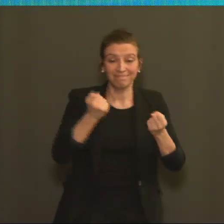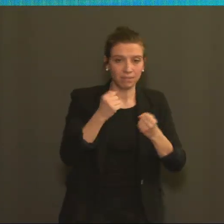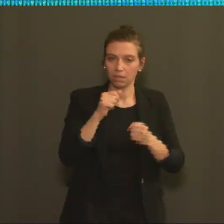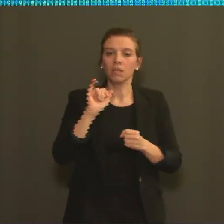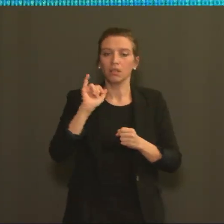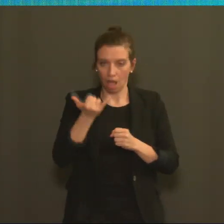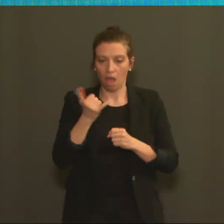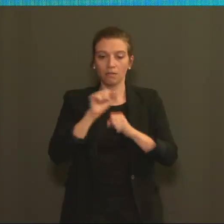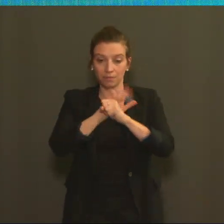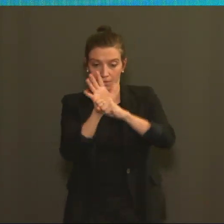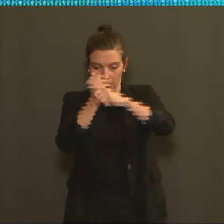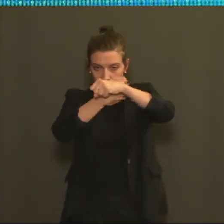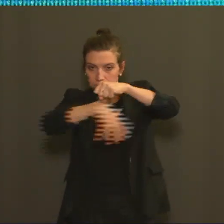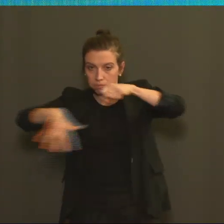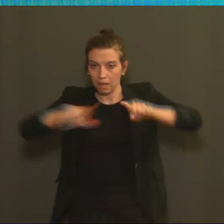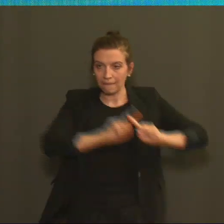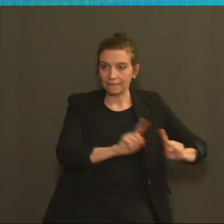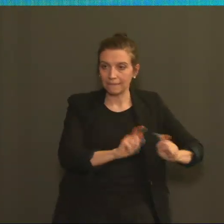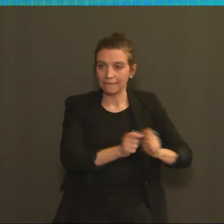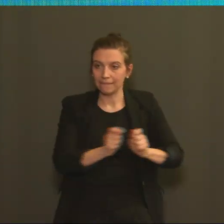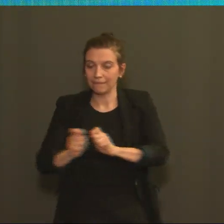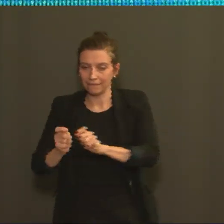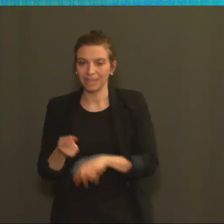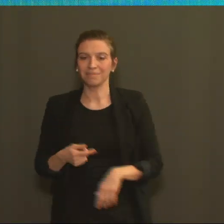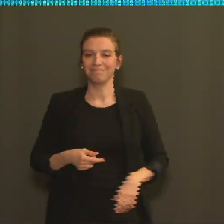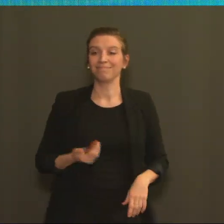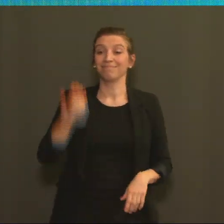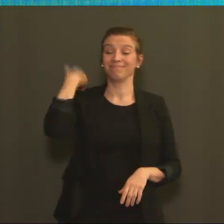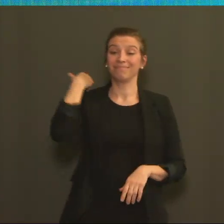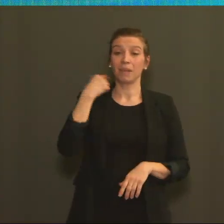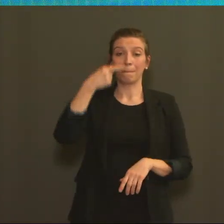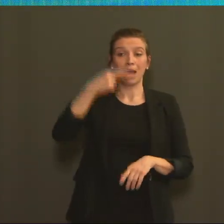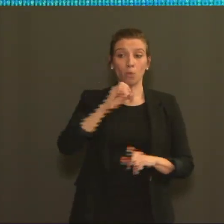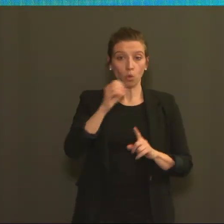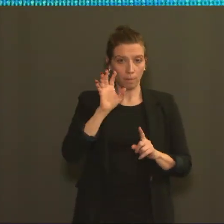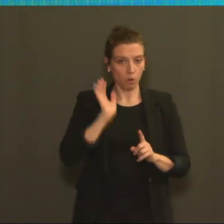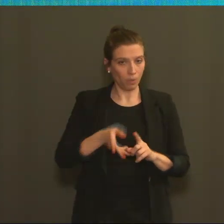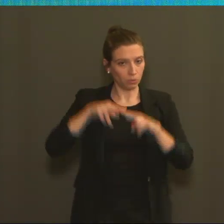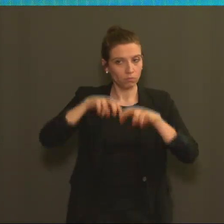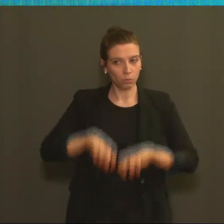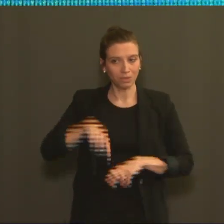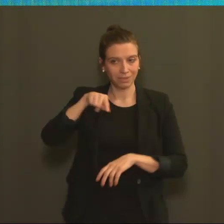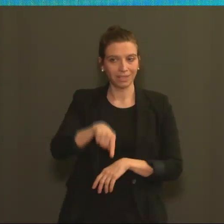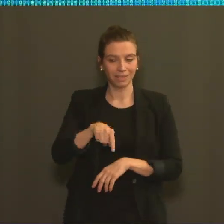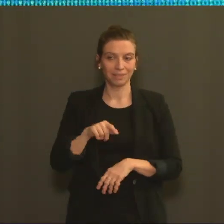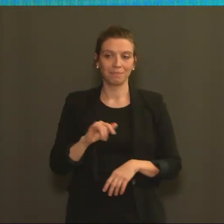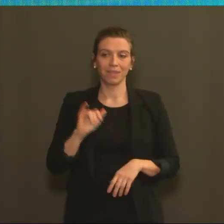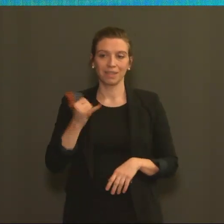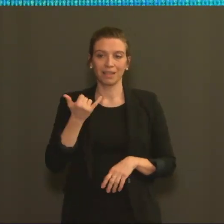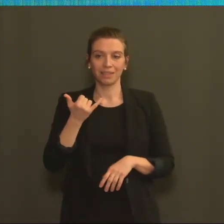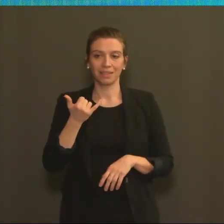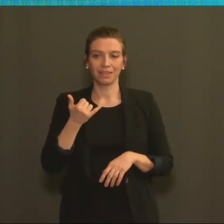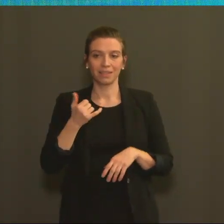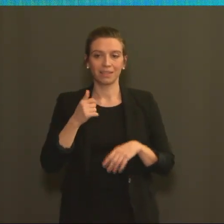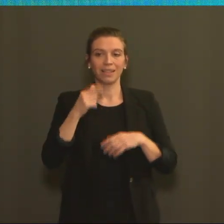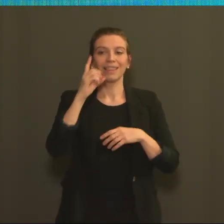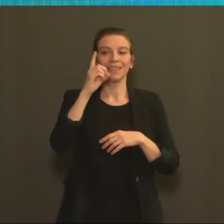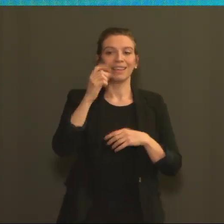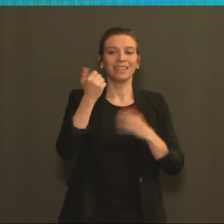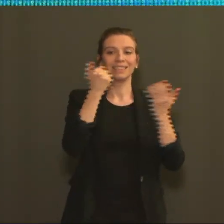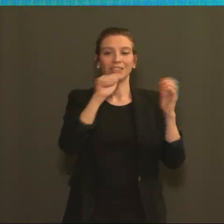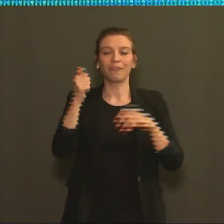het ging wel allemaal om varianten die de d600 14g mutatie droegen en dat is een mutatie die